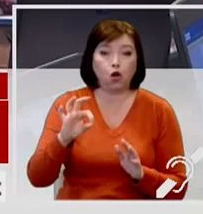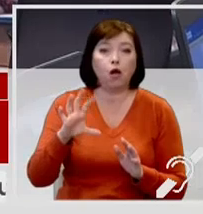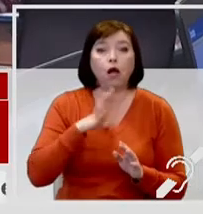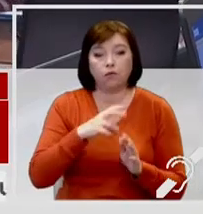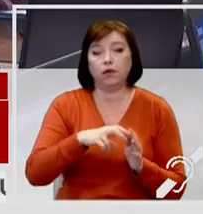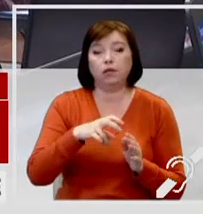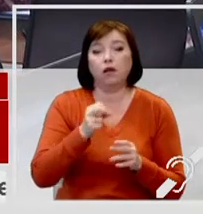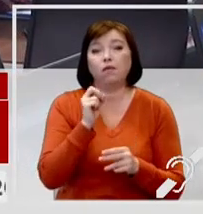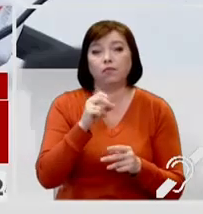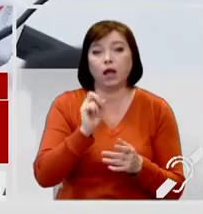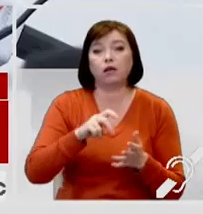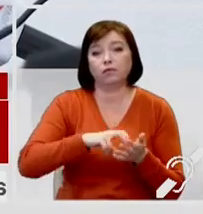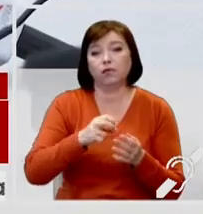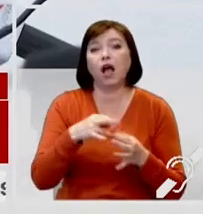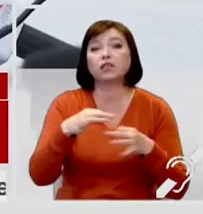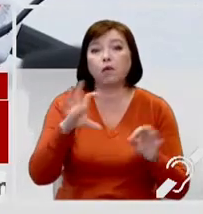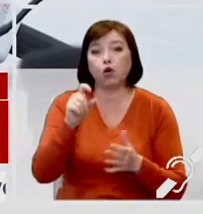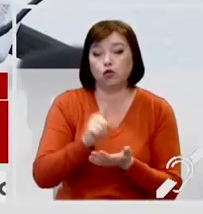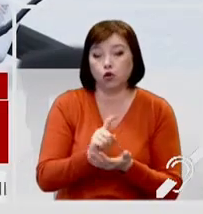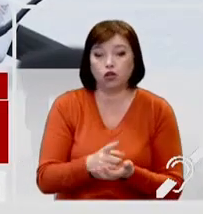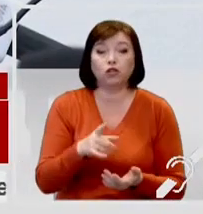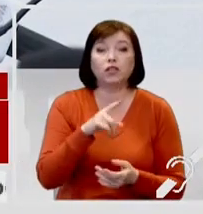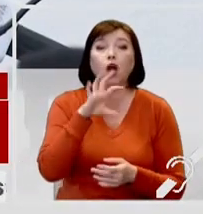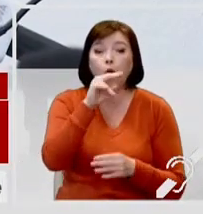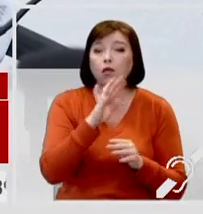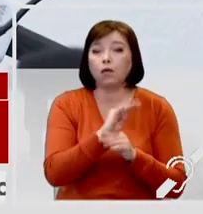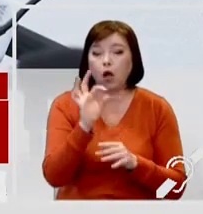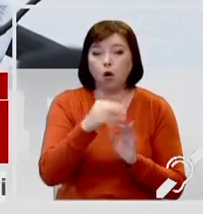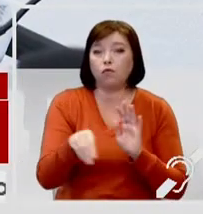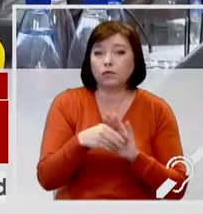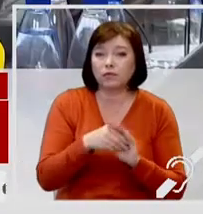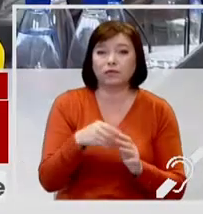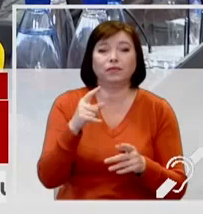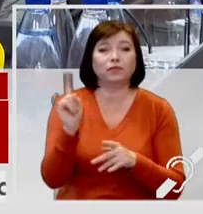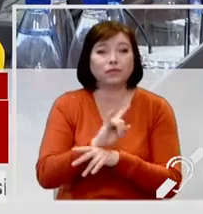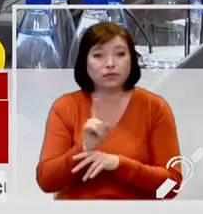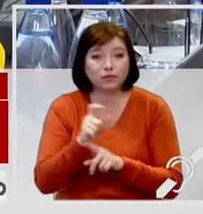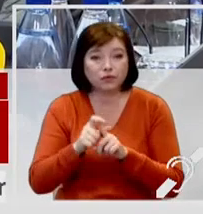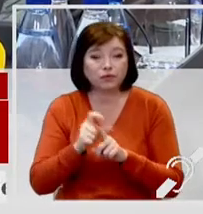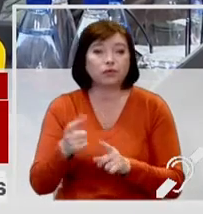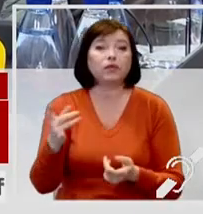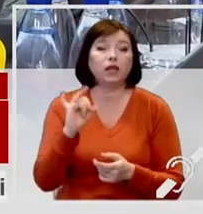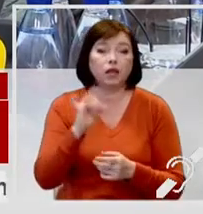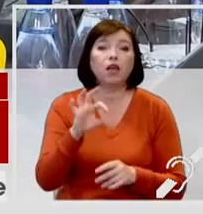fost eliberat din funcție. Stoianoglu este cercetat pentru corupere pasivă, fals în declarație, abuz în